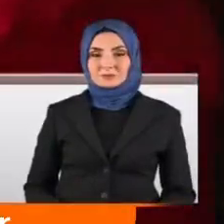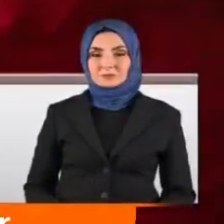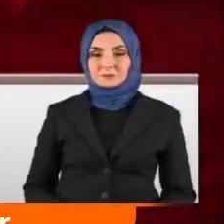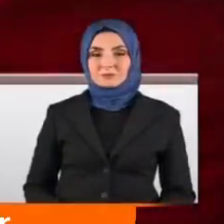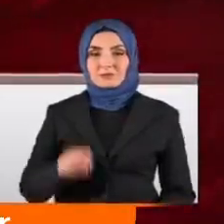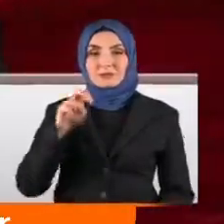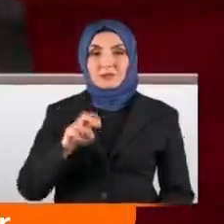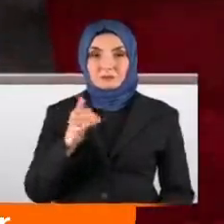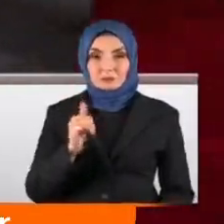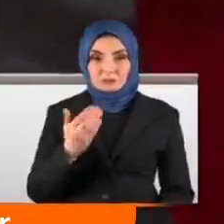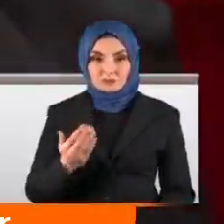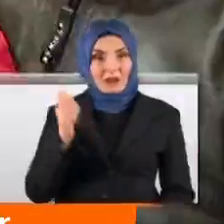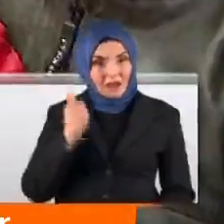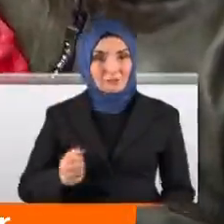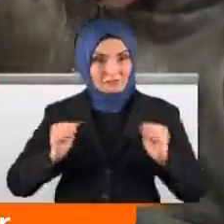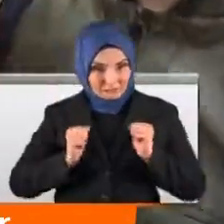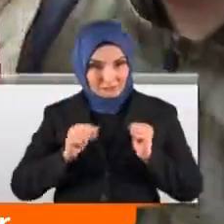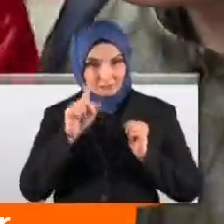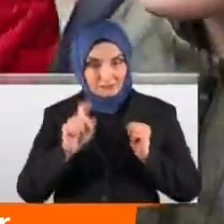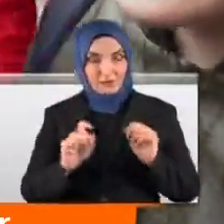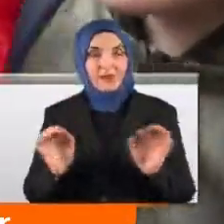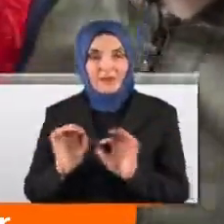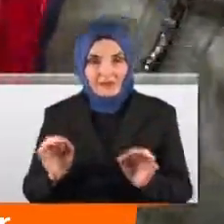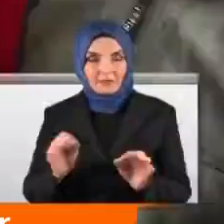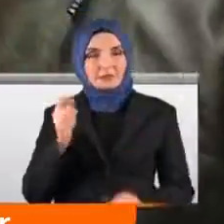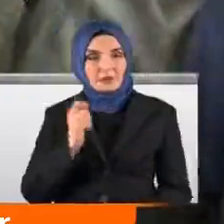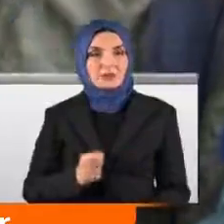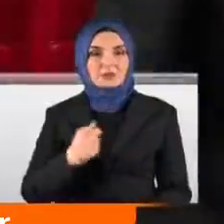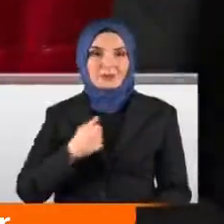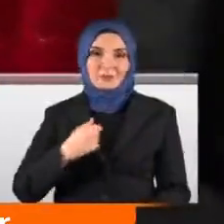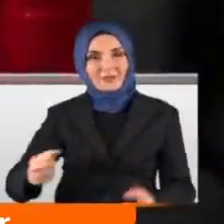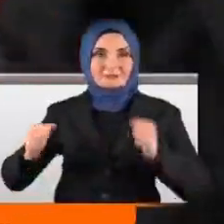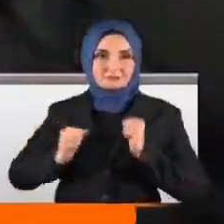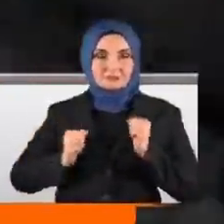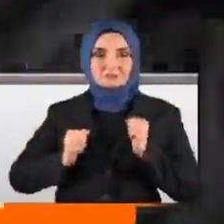8 kilo her gün taşıyor musun? Evet. Gerçekten ben bile taşırken çok zorlandım.